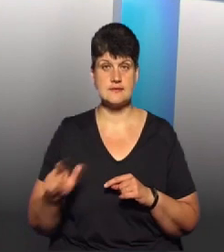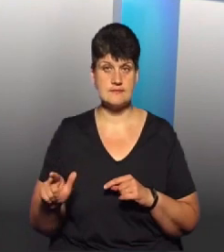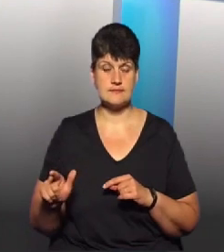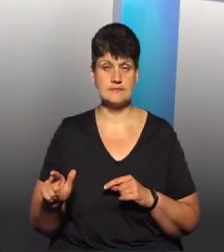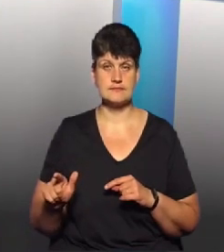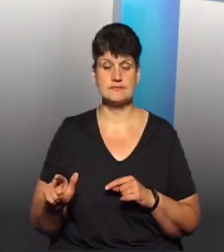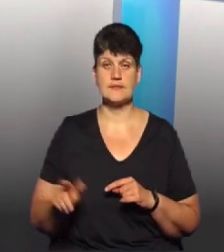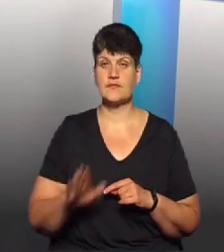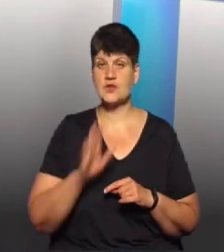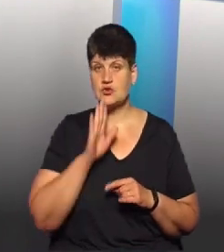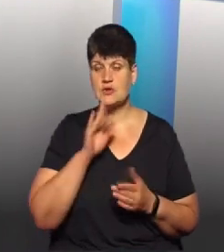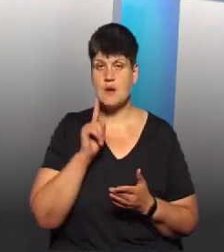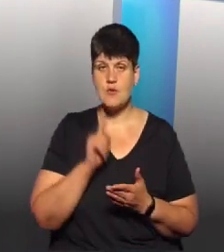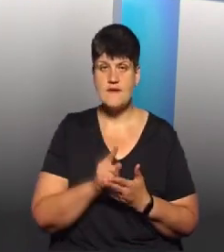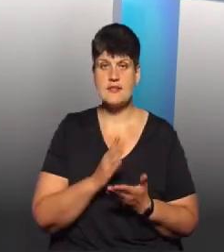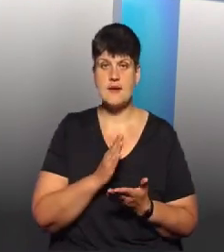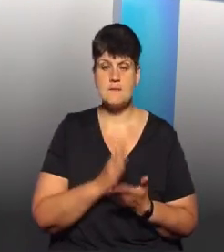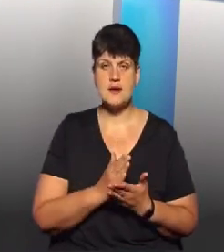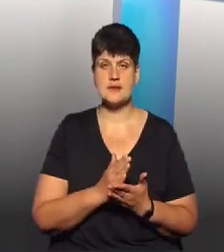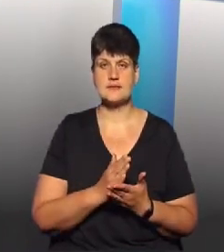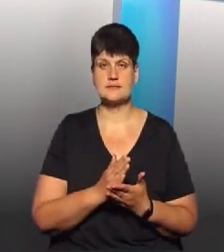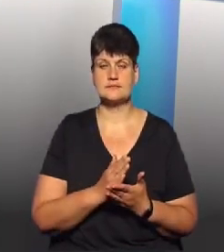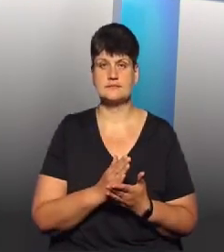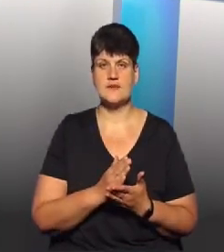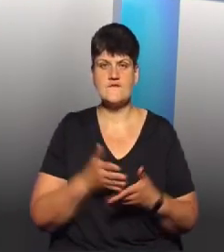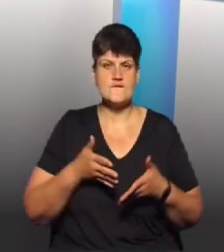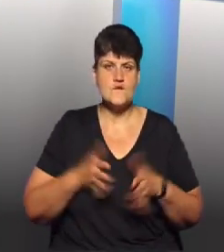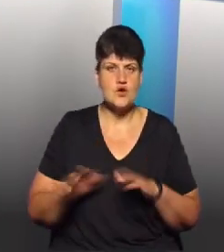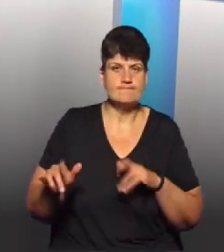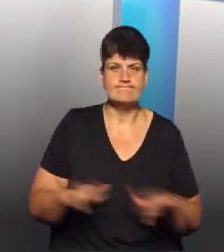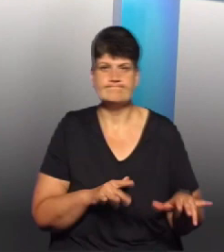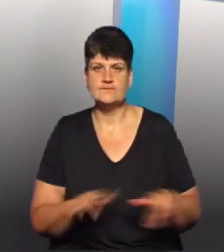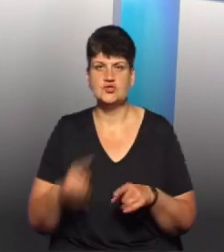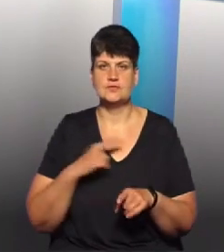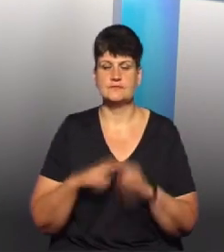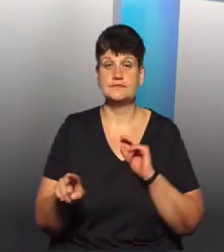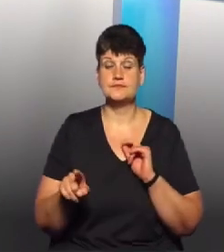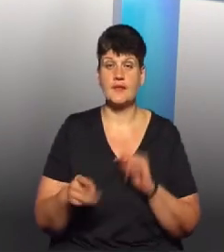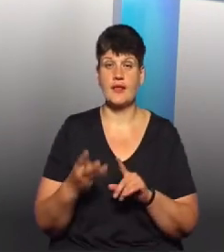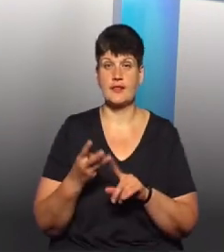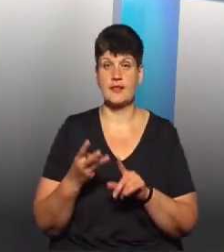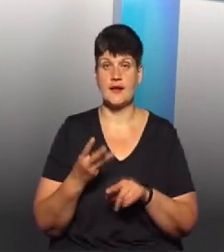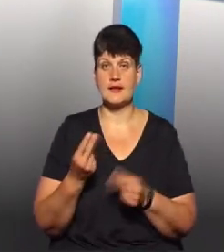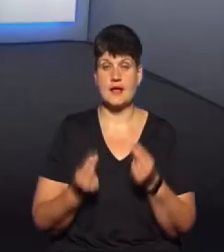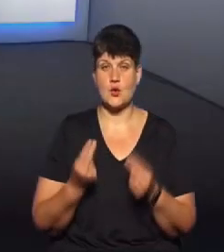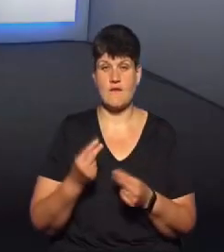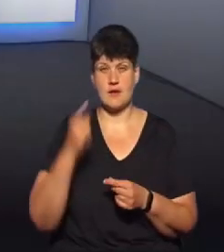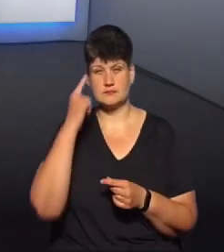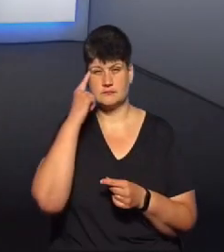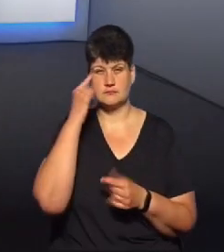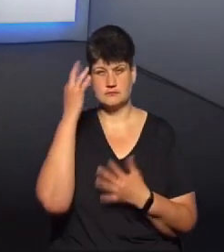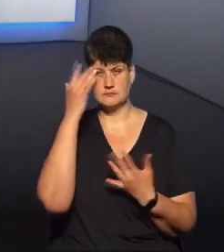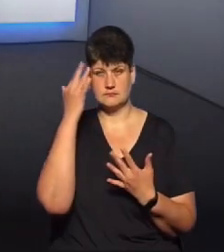Дівчина повинна мати вроджені задатки до швидкості. І третє – це ігрове мислення. Оце